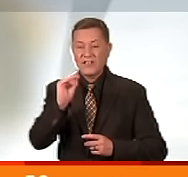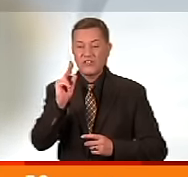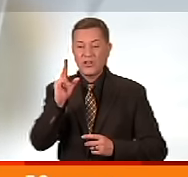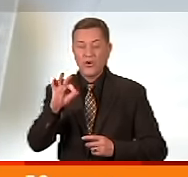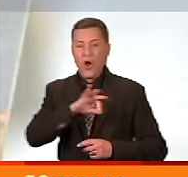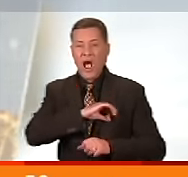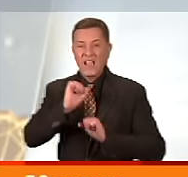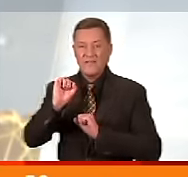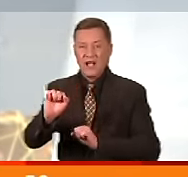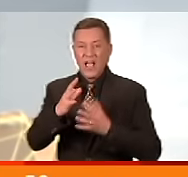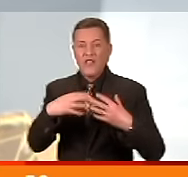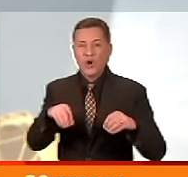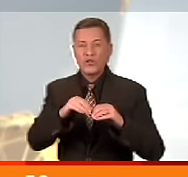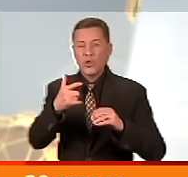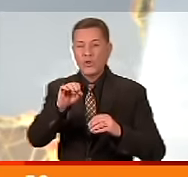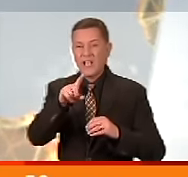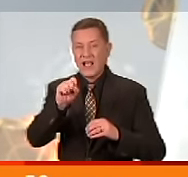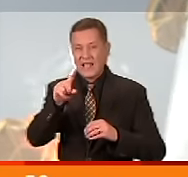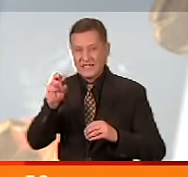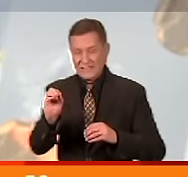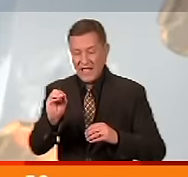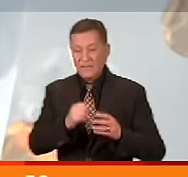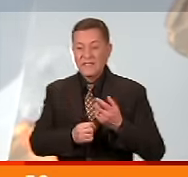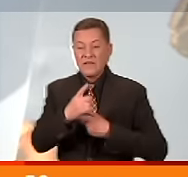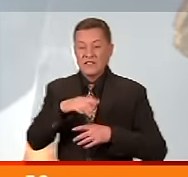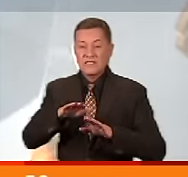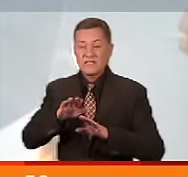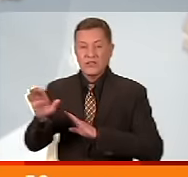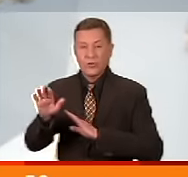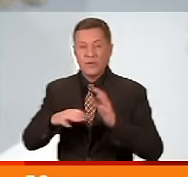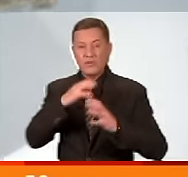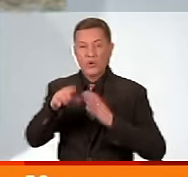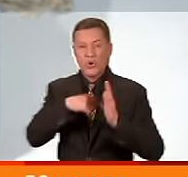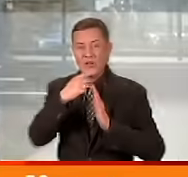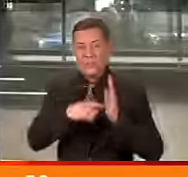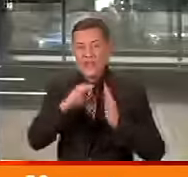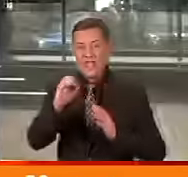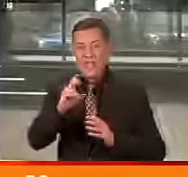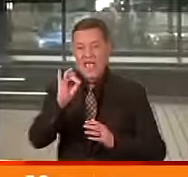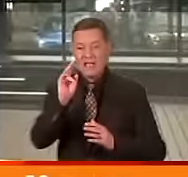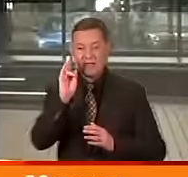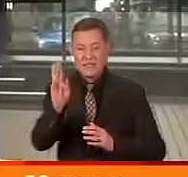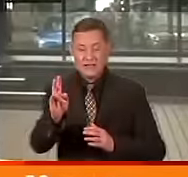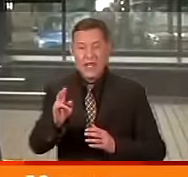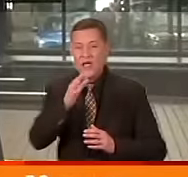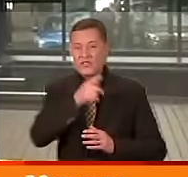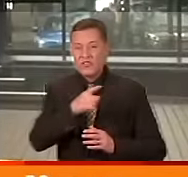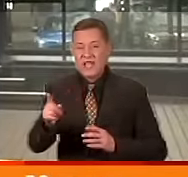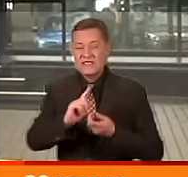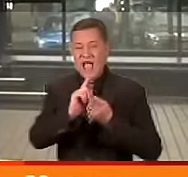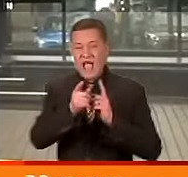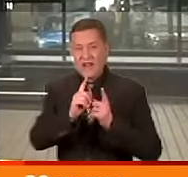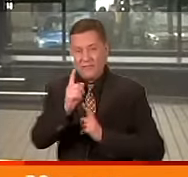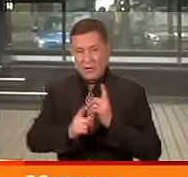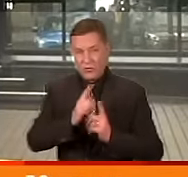це адвокат родини Гонгадзе. З'явився також заступник з міжнародних питань, це Євген Єнін. Часу для реформування